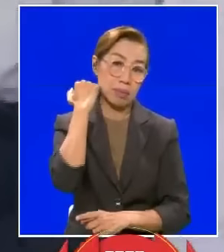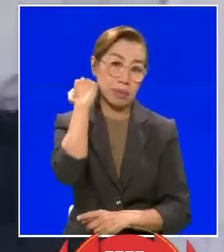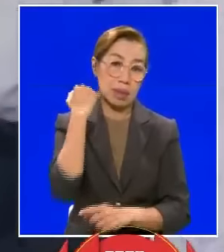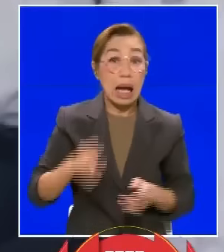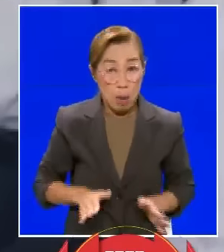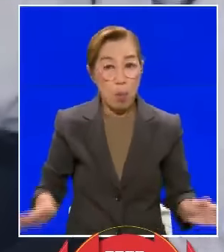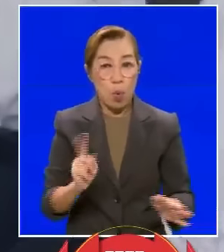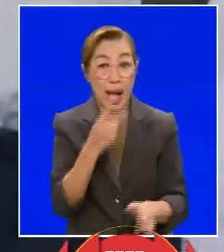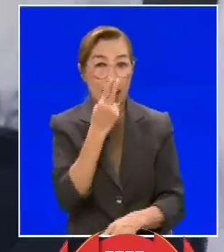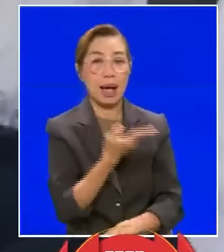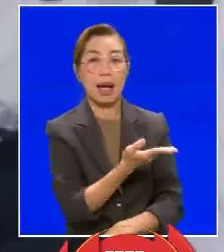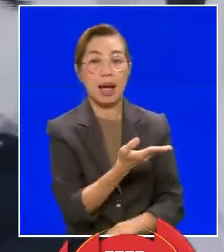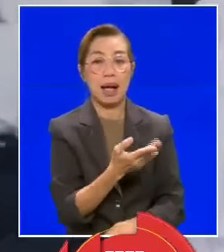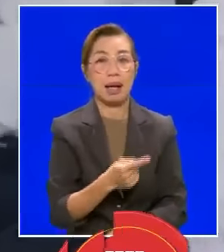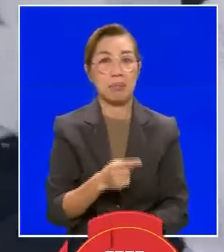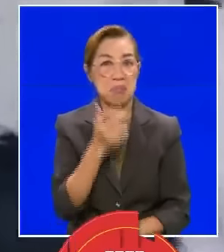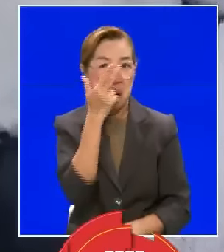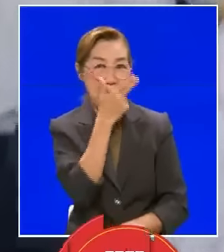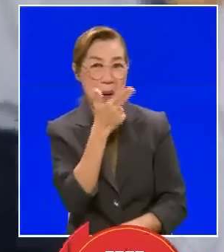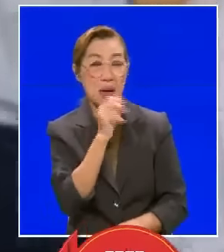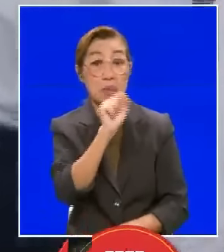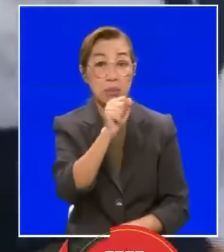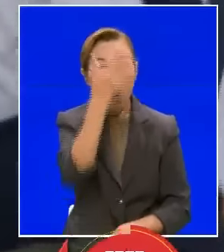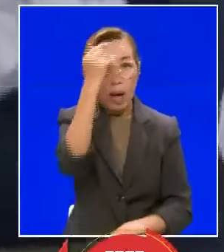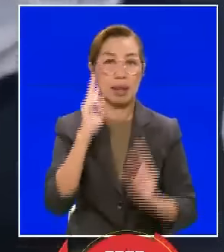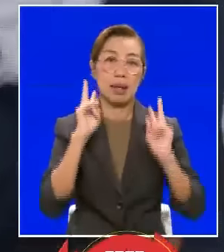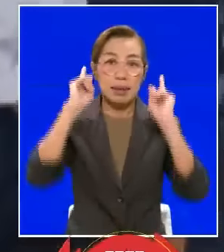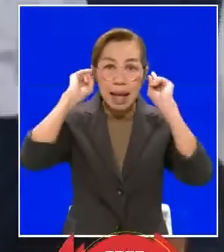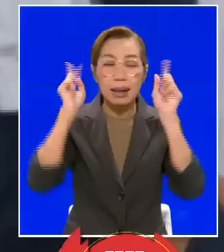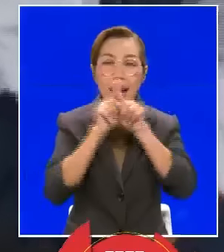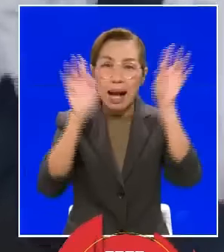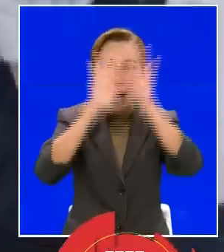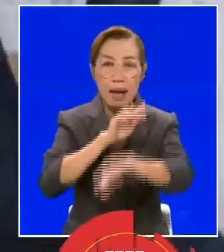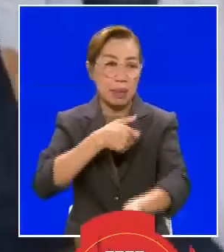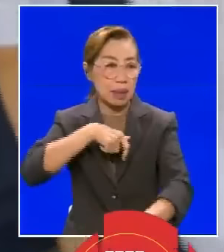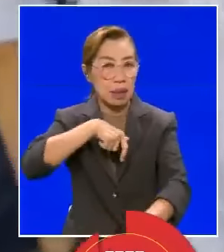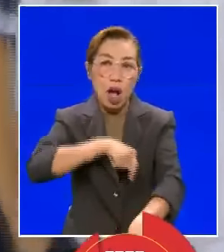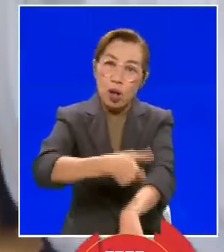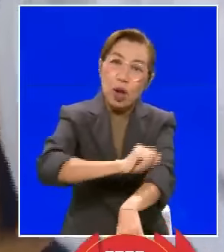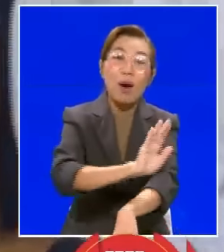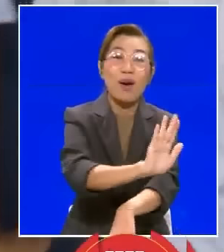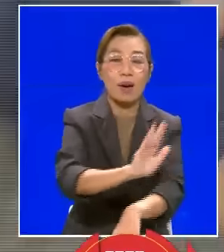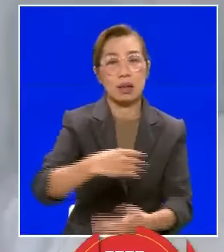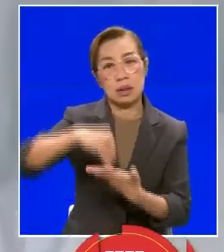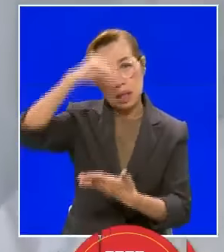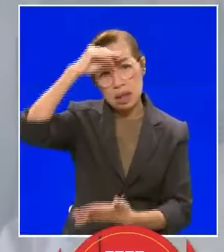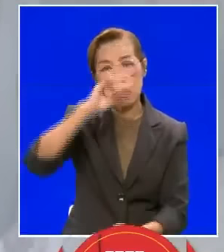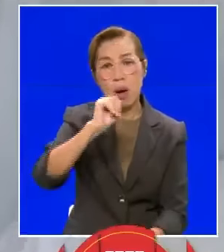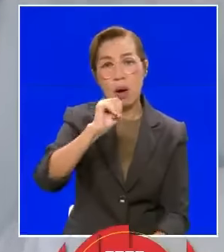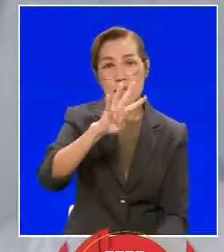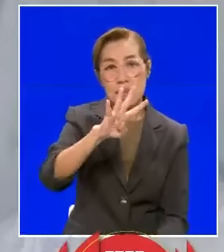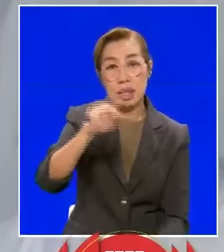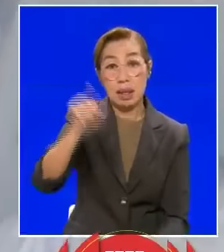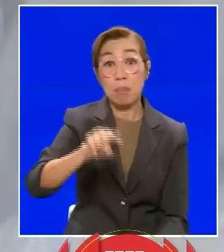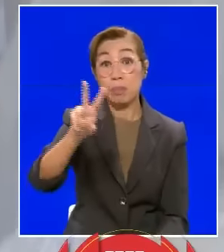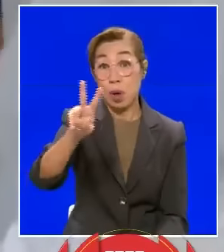นี่นี่นี่นะคะเป็นสาวหล่อไปเลยนะก็ตัดผมสั้นกันทางนักเรียนชั้นม.4 ทับ 2ที่น้องทีม